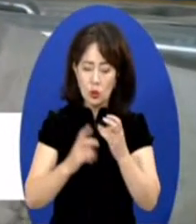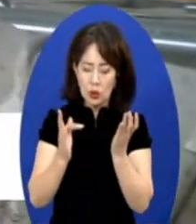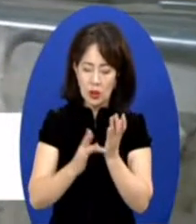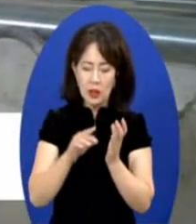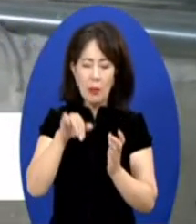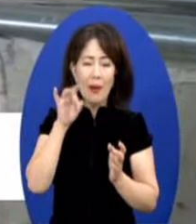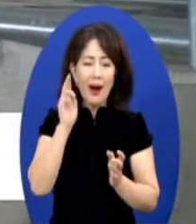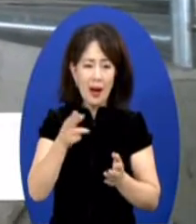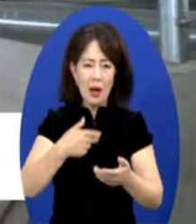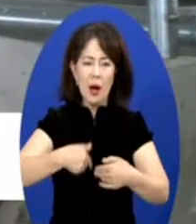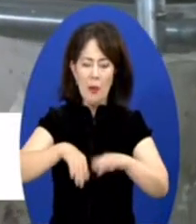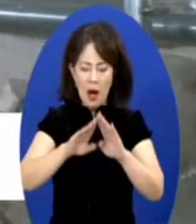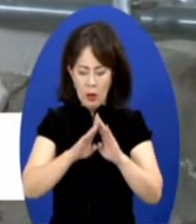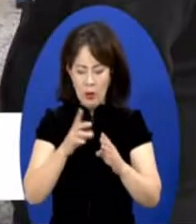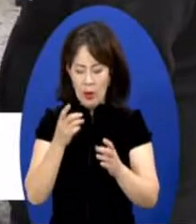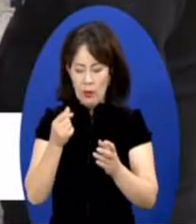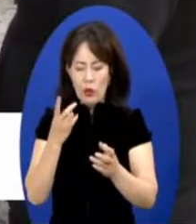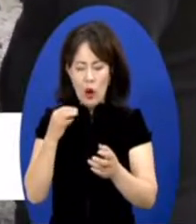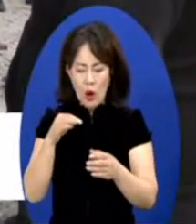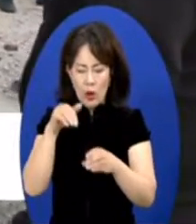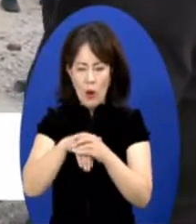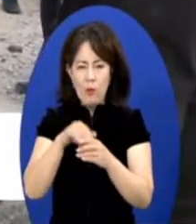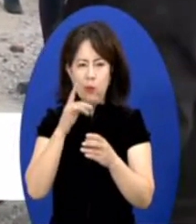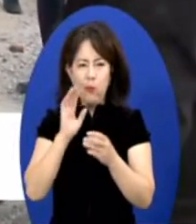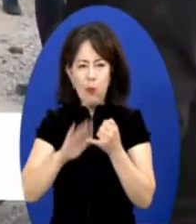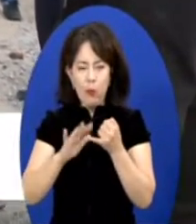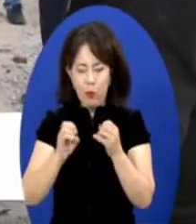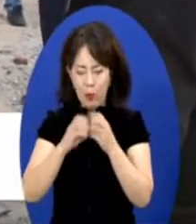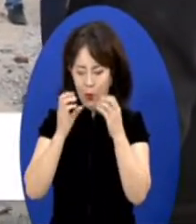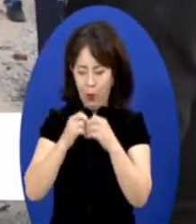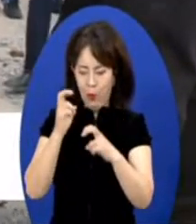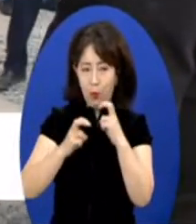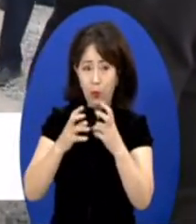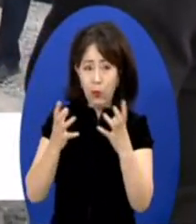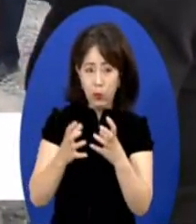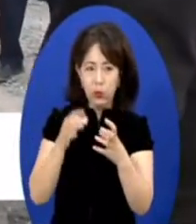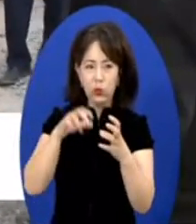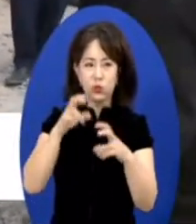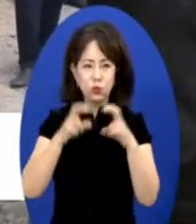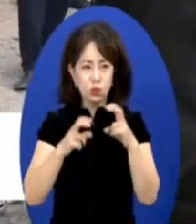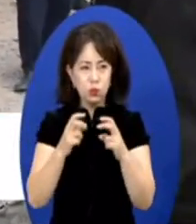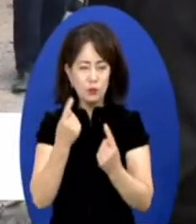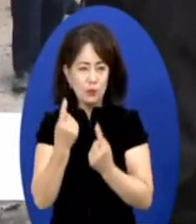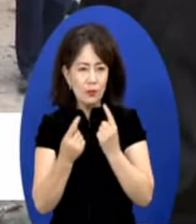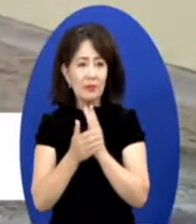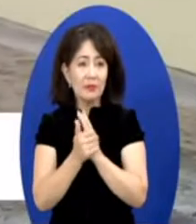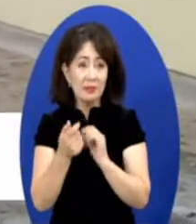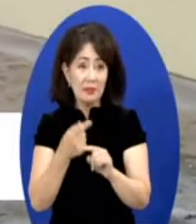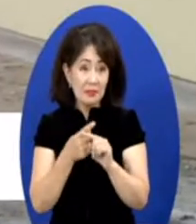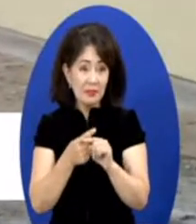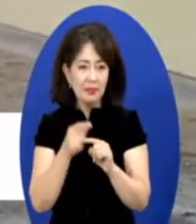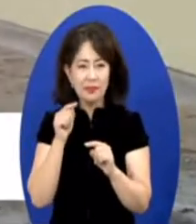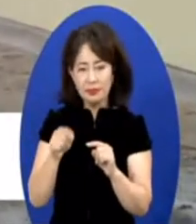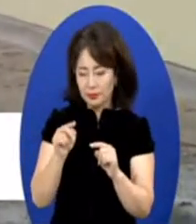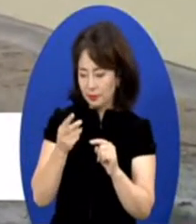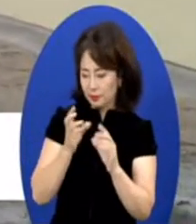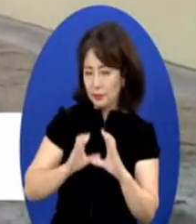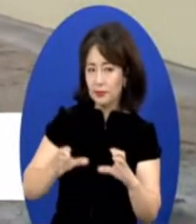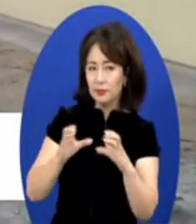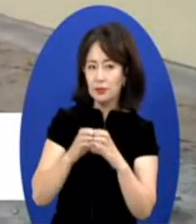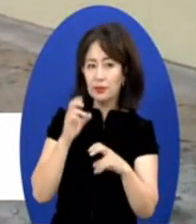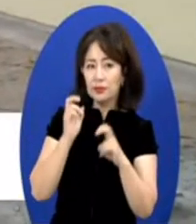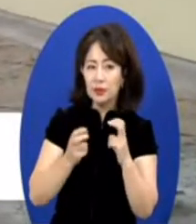Үйлдвэр технологийн паркийг байгуулснаар нэмэн өртөг шингэсэн эцсийн бүтээгдэхүүн үйлдвэрлэж, за дотоодын үйлдвэрийн өрсөлдөх чадвар нэмэгдэн, за бүс нутгийн